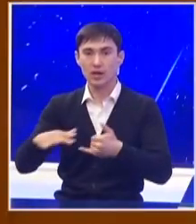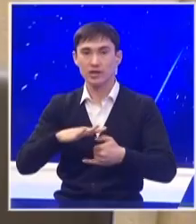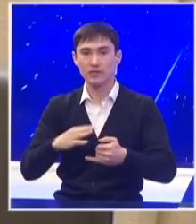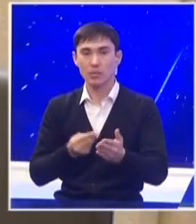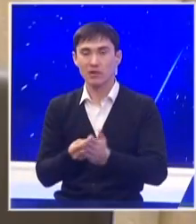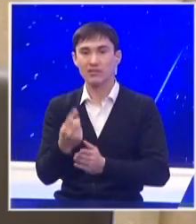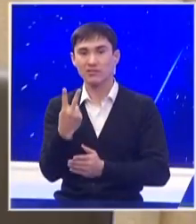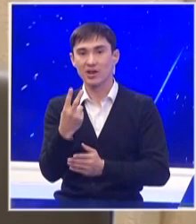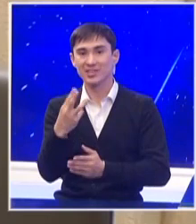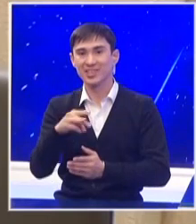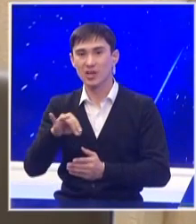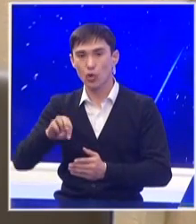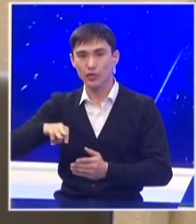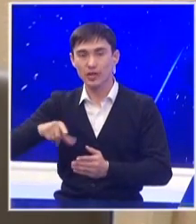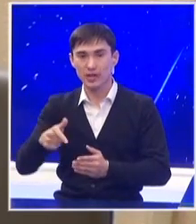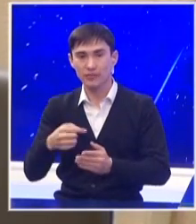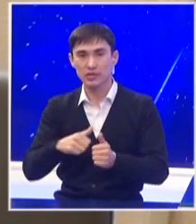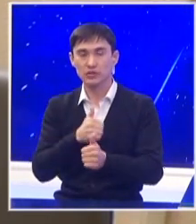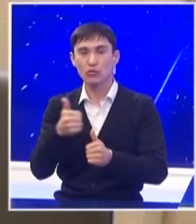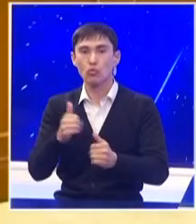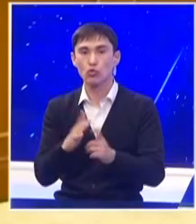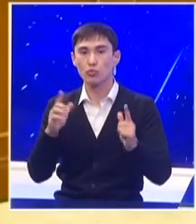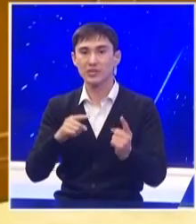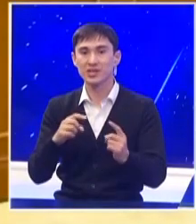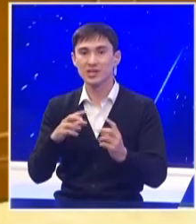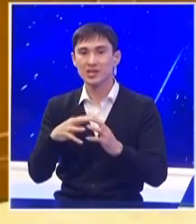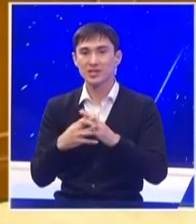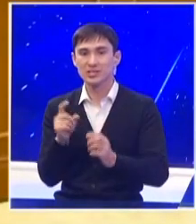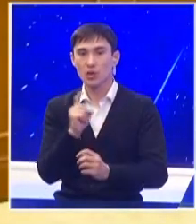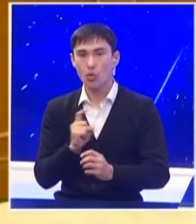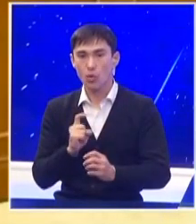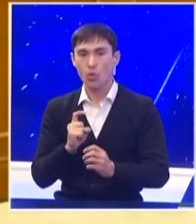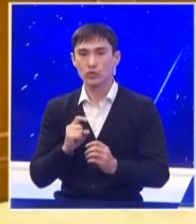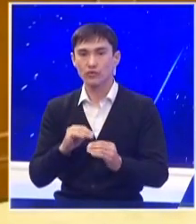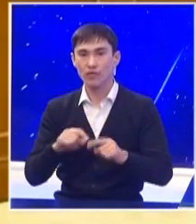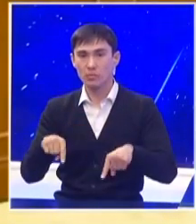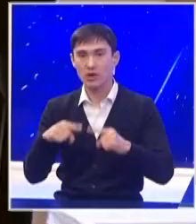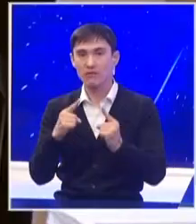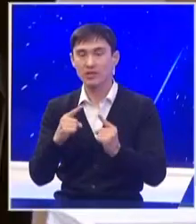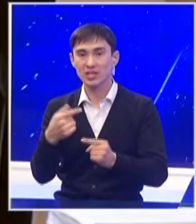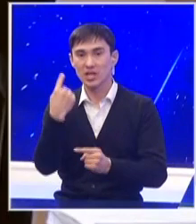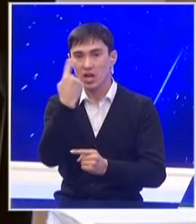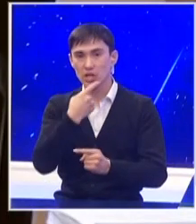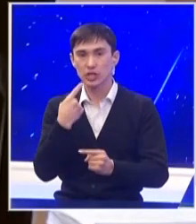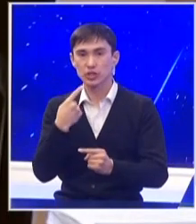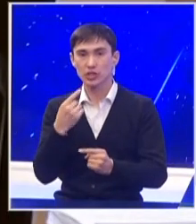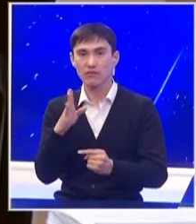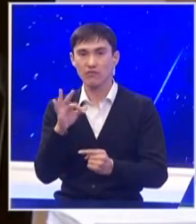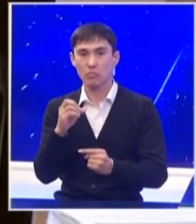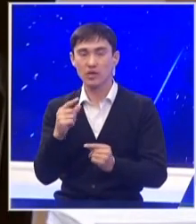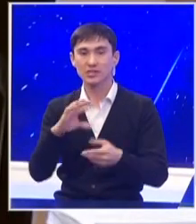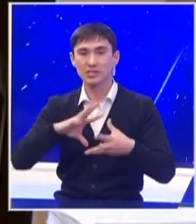2 триллионов тенге. В основном в крупные сельхозформирования, тогда как вклад от мелких и личных подсобных хозяйств ВВП